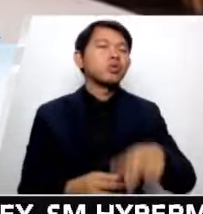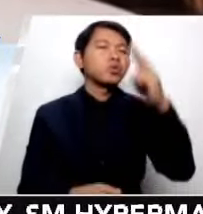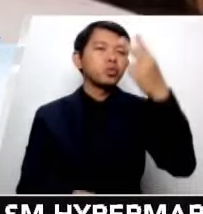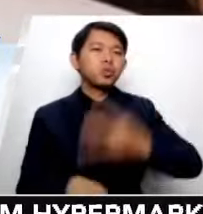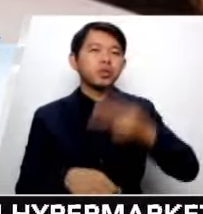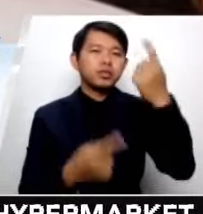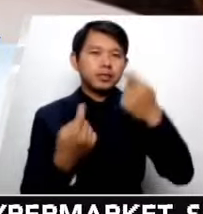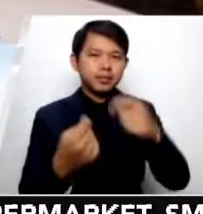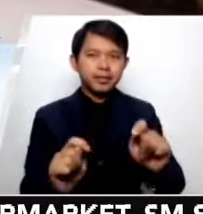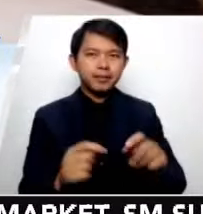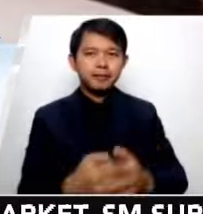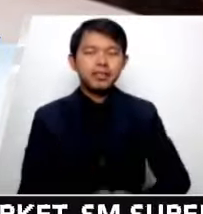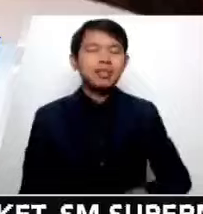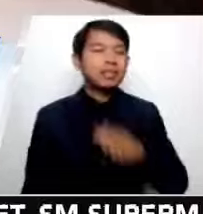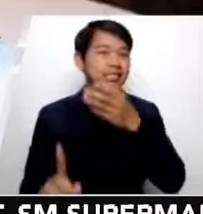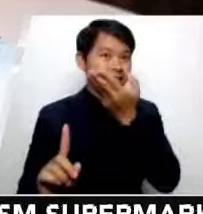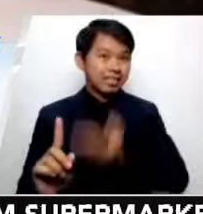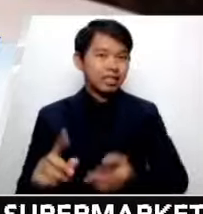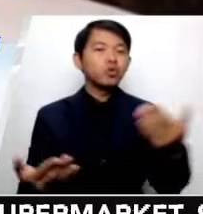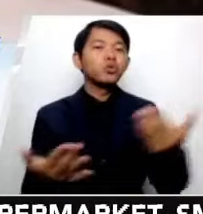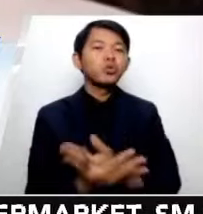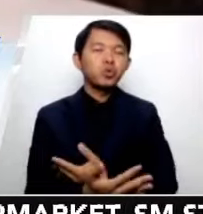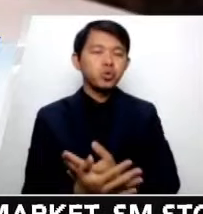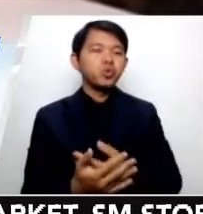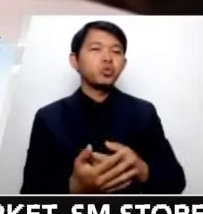at Asian record sa indoor pole vault.